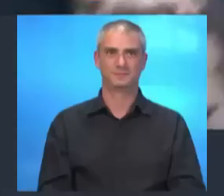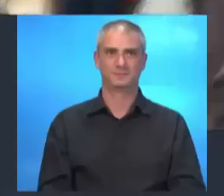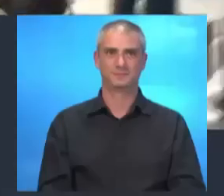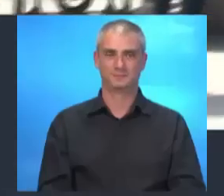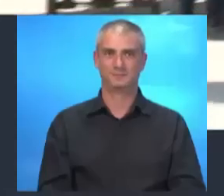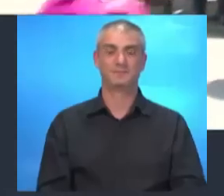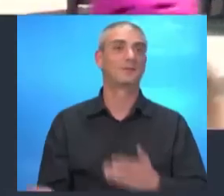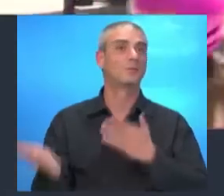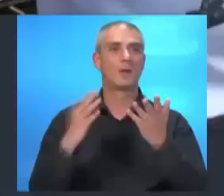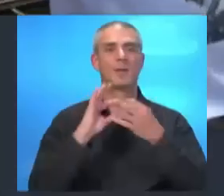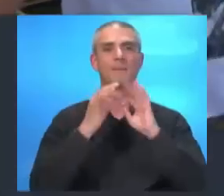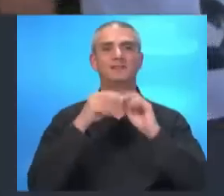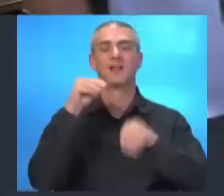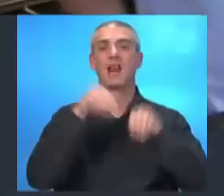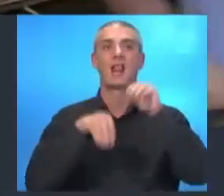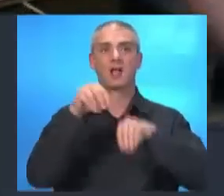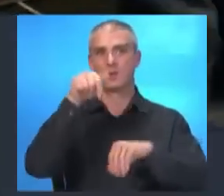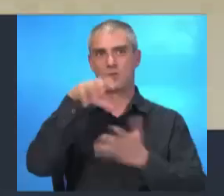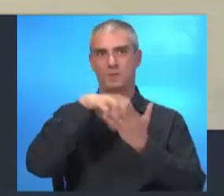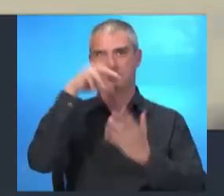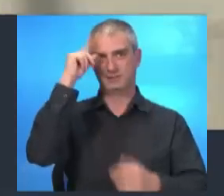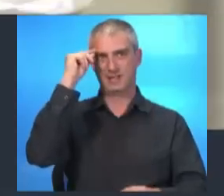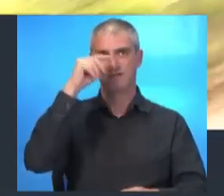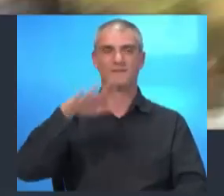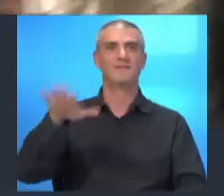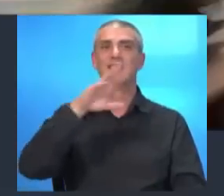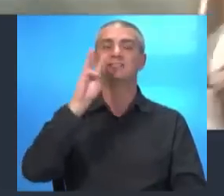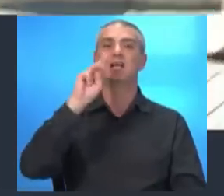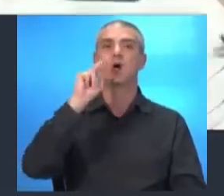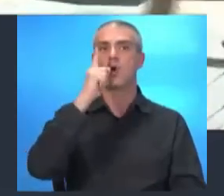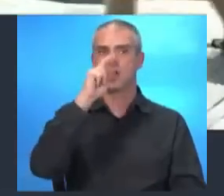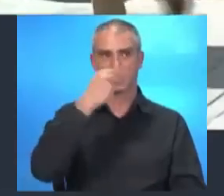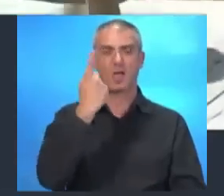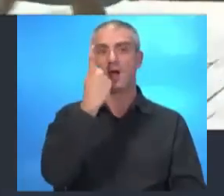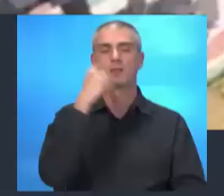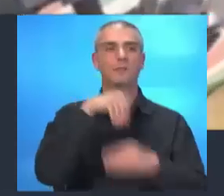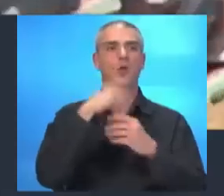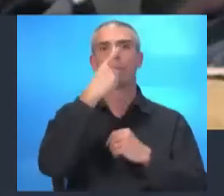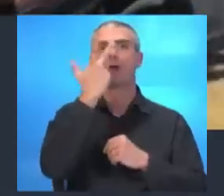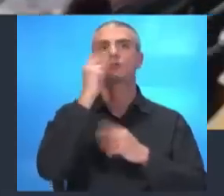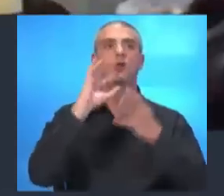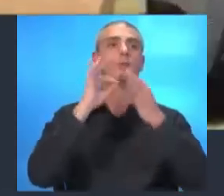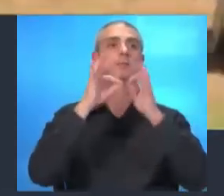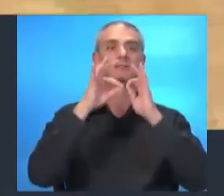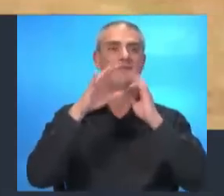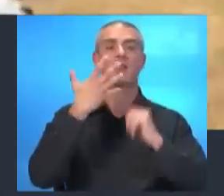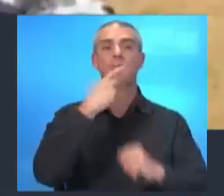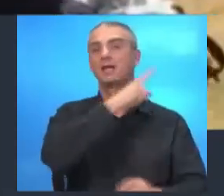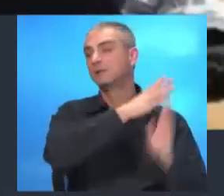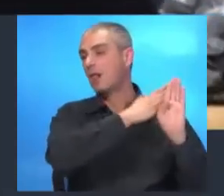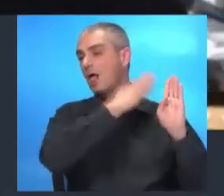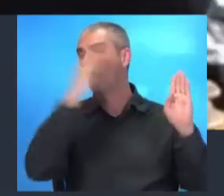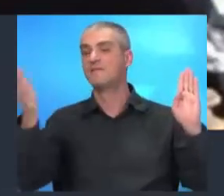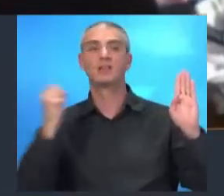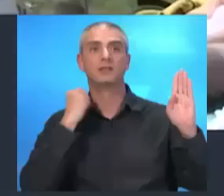ברוכים הבאים לפסטיבל הלגו כאן במרכז תל אביב בשרונה, אבל הוא אחד מיותר מ-130 פסטיבלים מהרצליה ועד ראשון